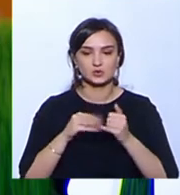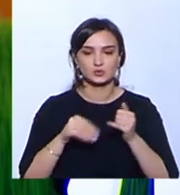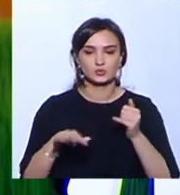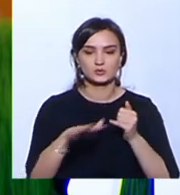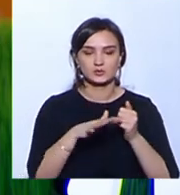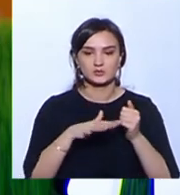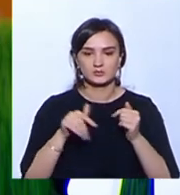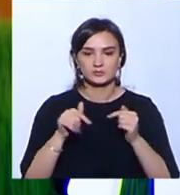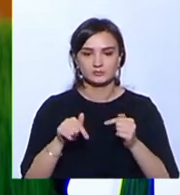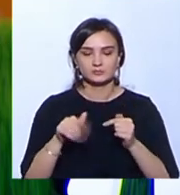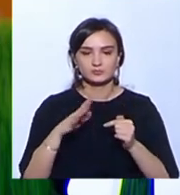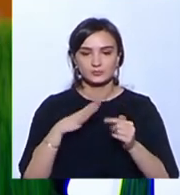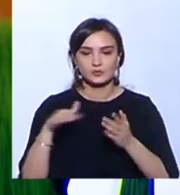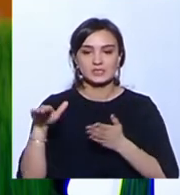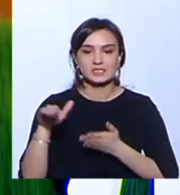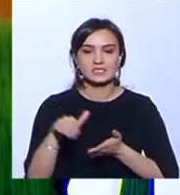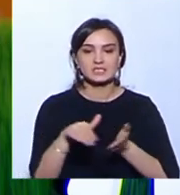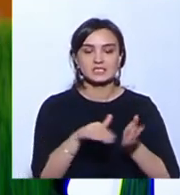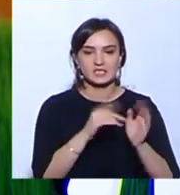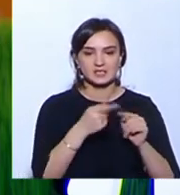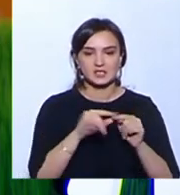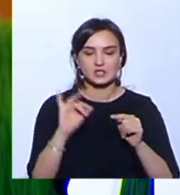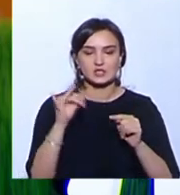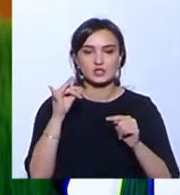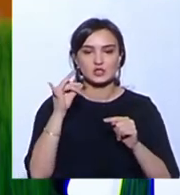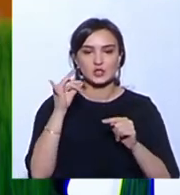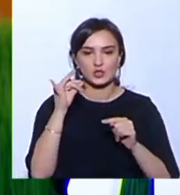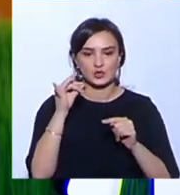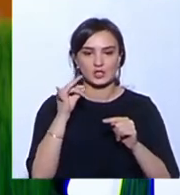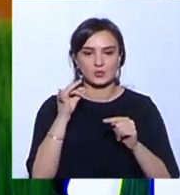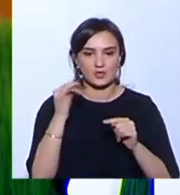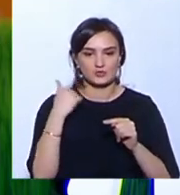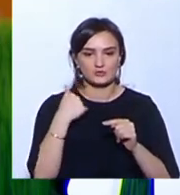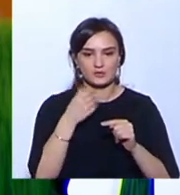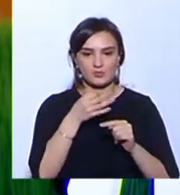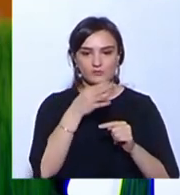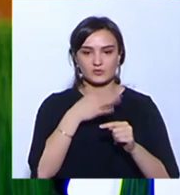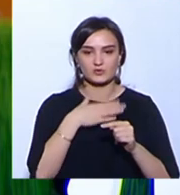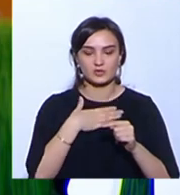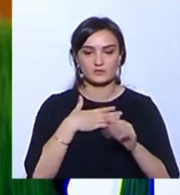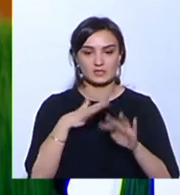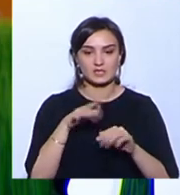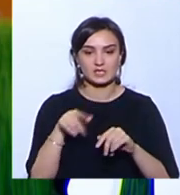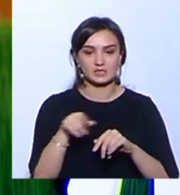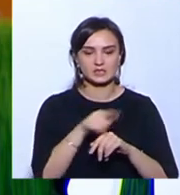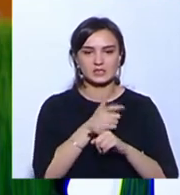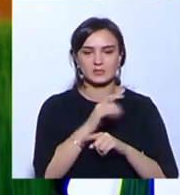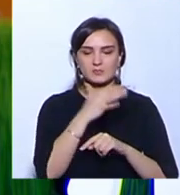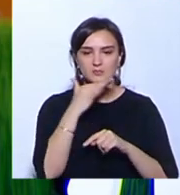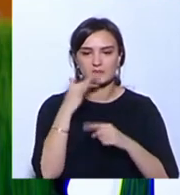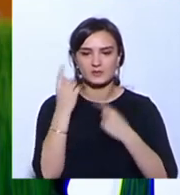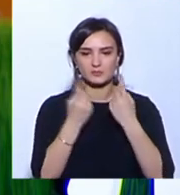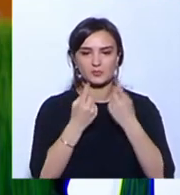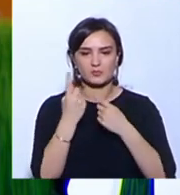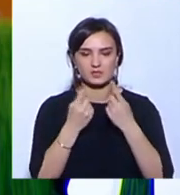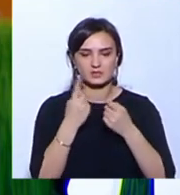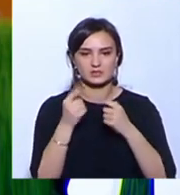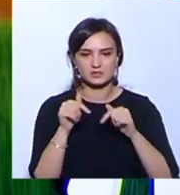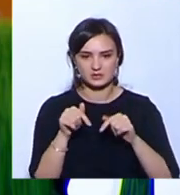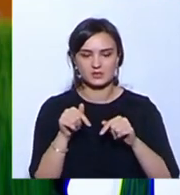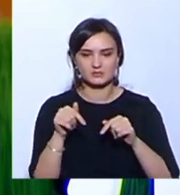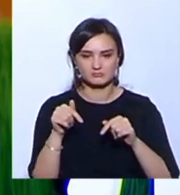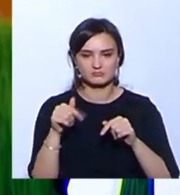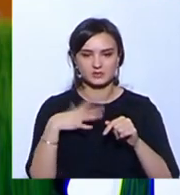ტერიტორიაზე აბრეშუმის გზა გადიოდა და ამითი ისტორიულად თავს ვიწონებთ, ჩვენ ასევე უნდა გავითვალისწინოთ, რომ ძალიან ბევრი ინფორმაციული ნაკადის